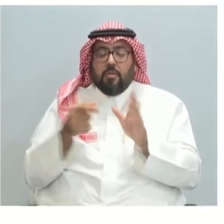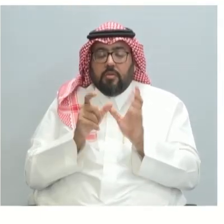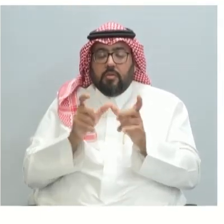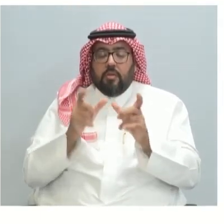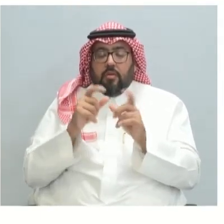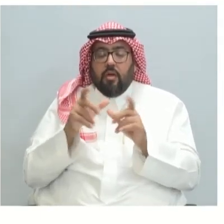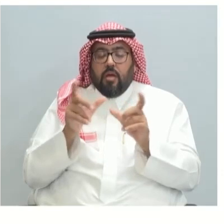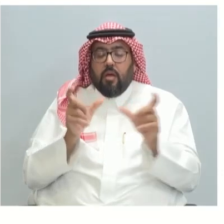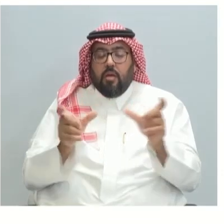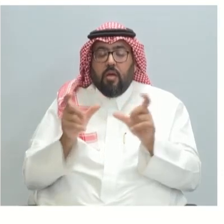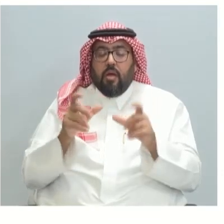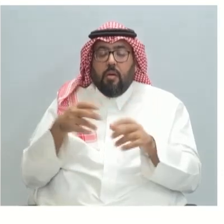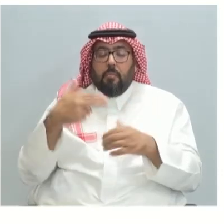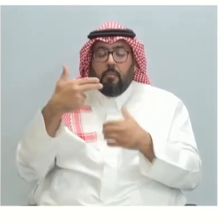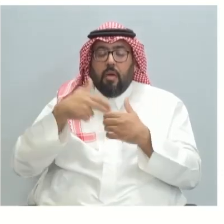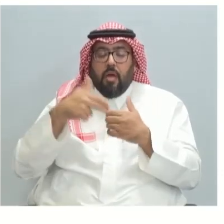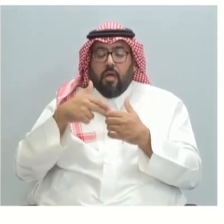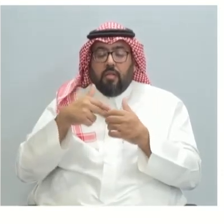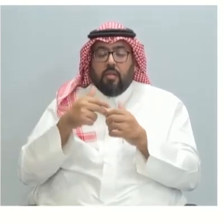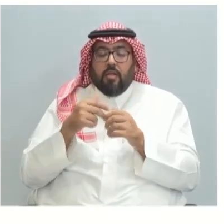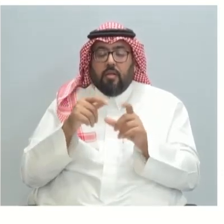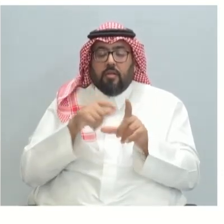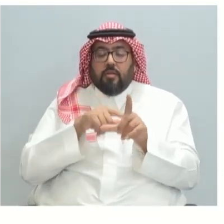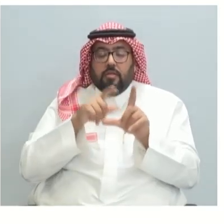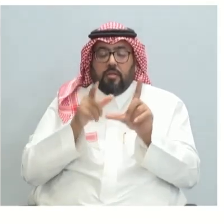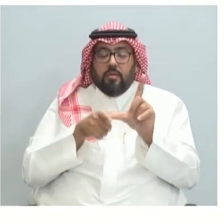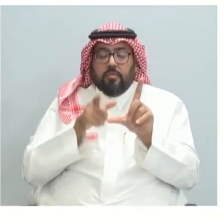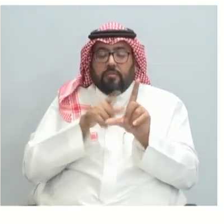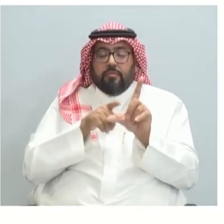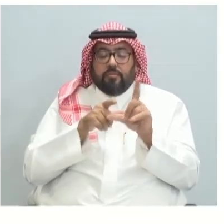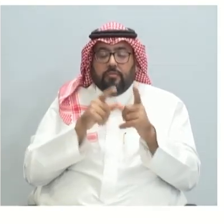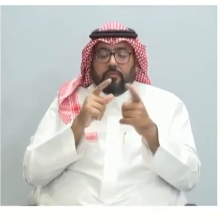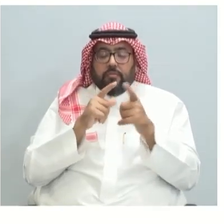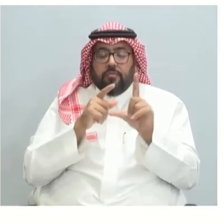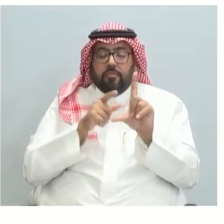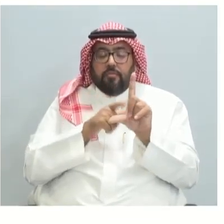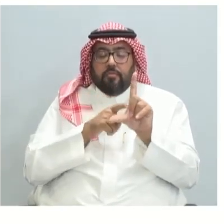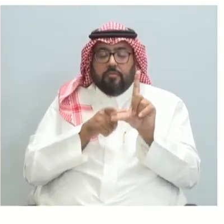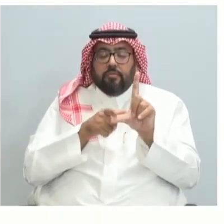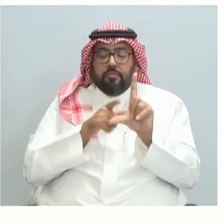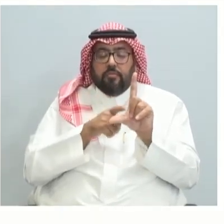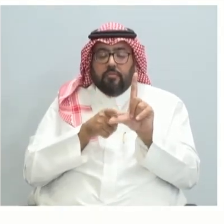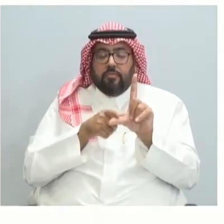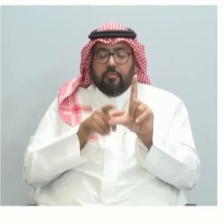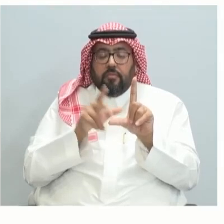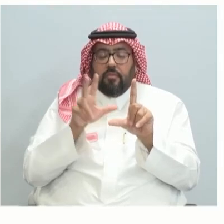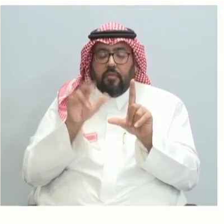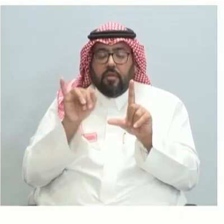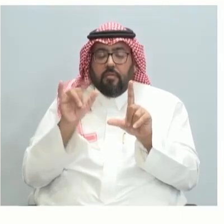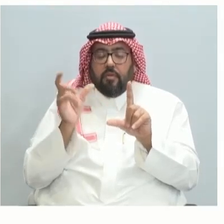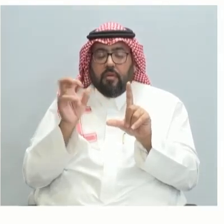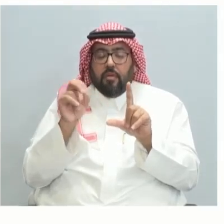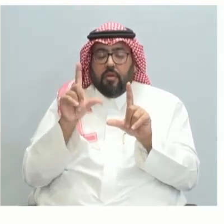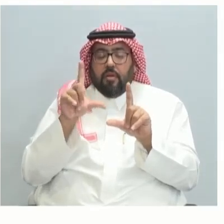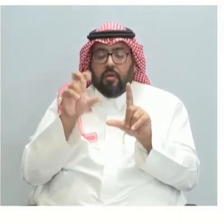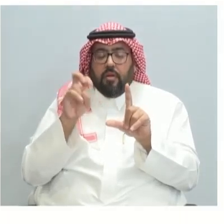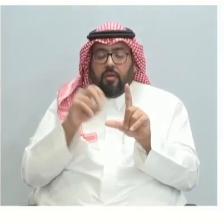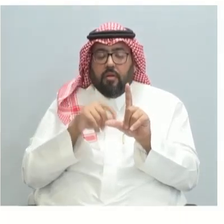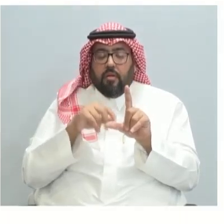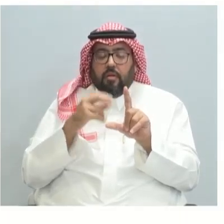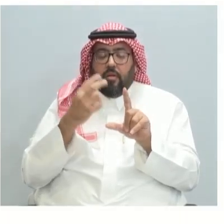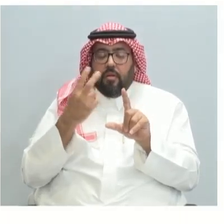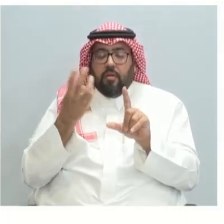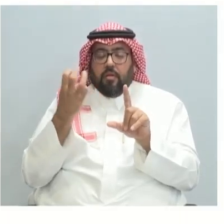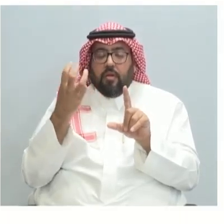الاولى وتمثل بنزين 91 اذا قياس الزاويه 310 درجه باستخدام المنقله نرسم زاويه قياسها